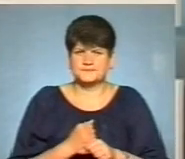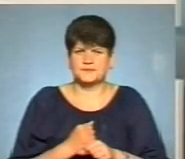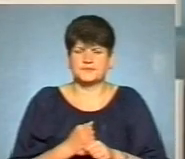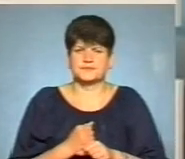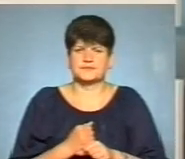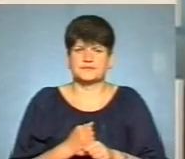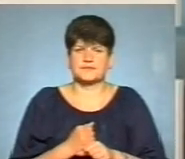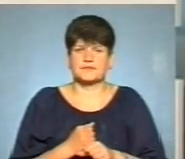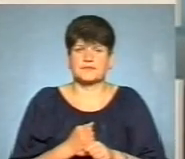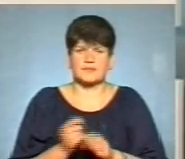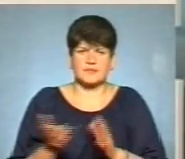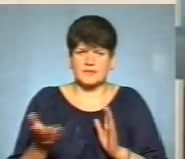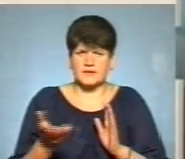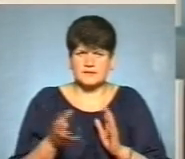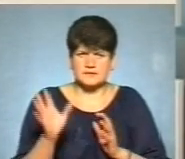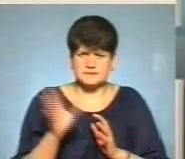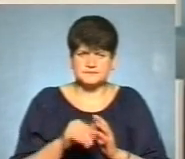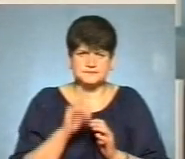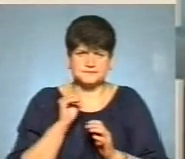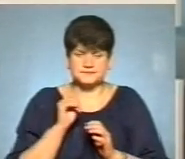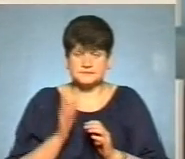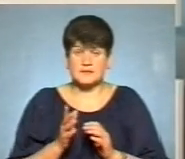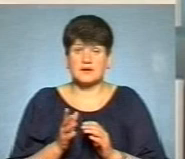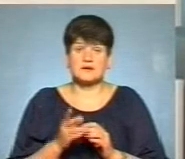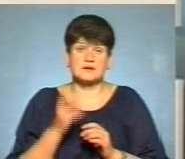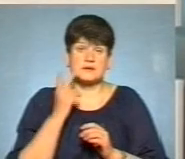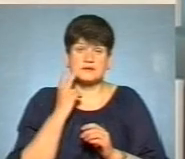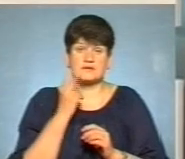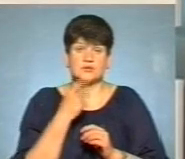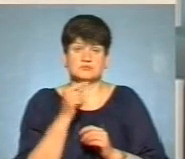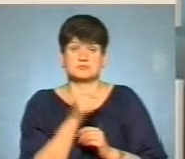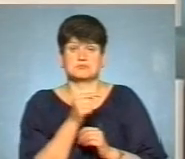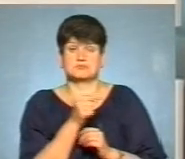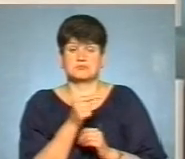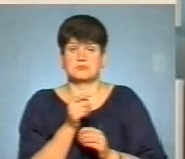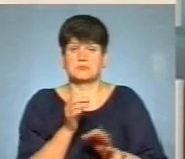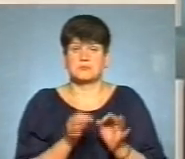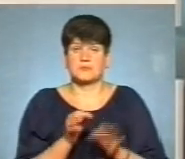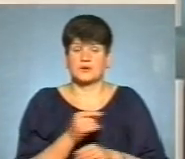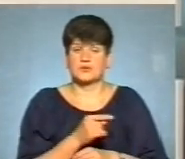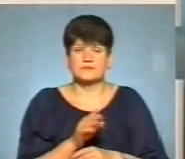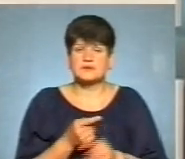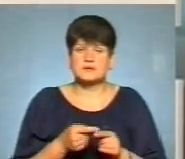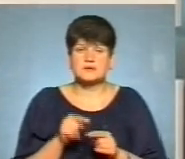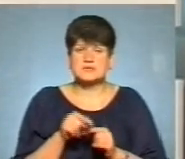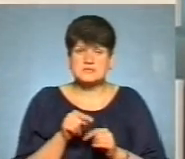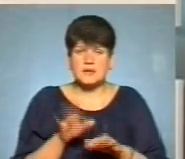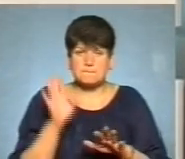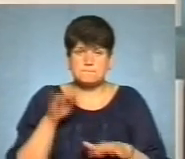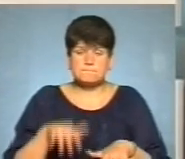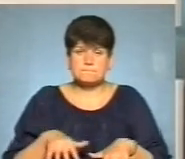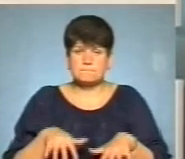чагарникові угіддя, ось, і завжди киваємо на природу. Я думаю, що цих явищ, ось таких підтоплень